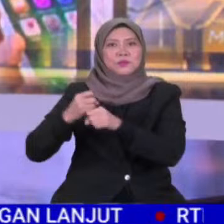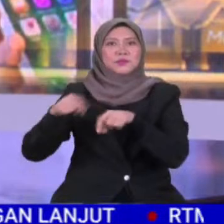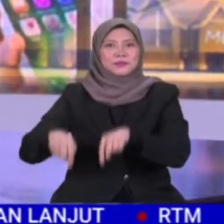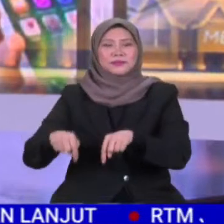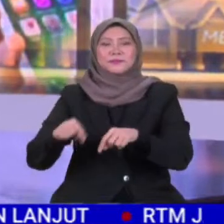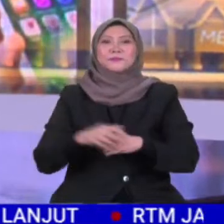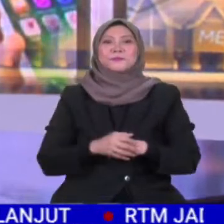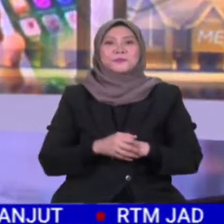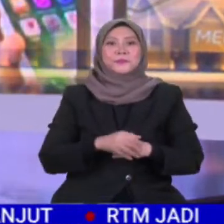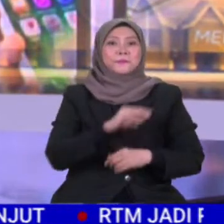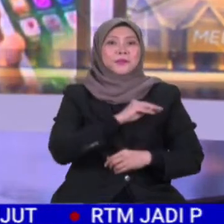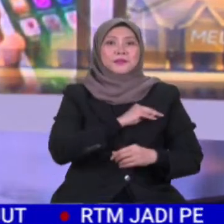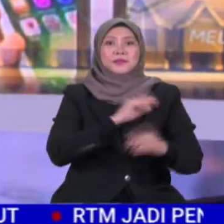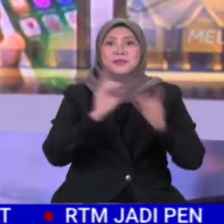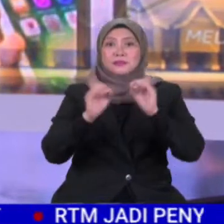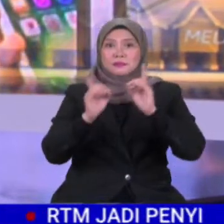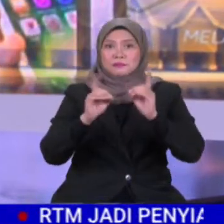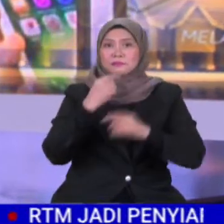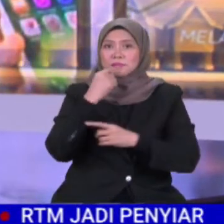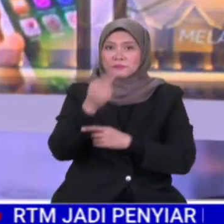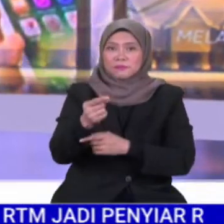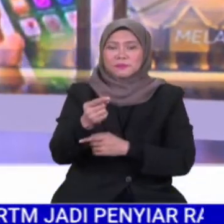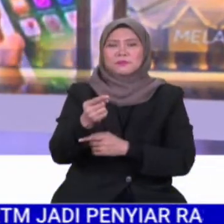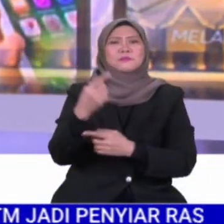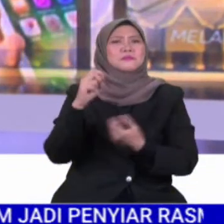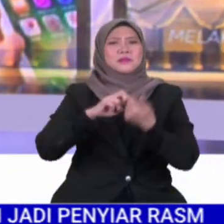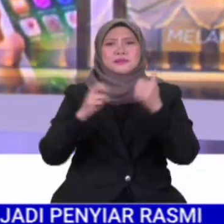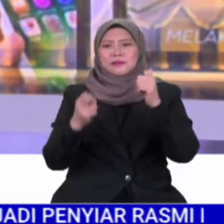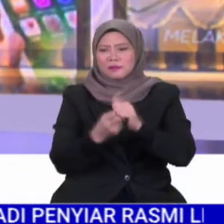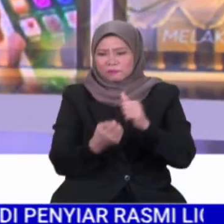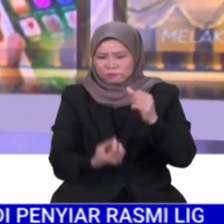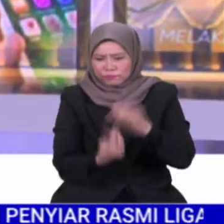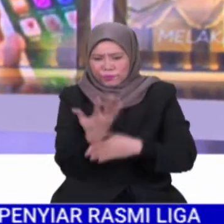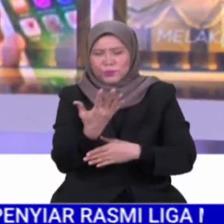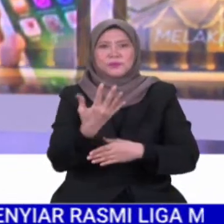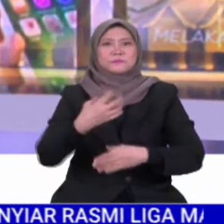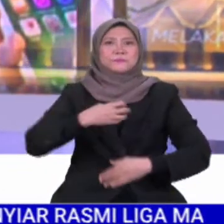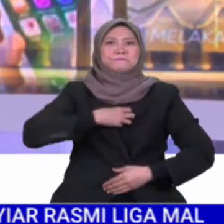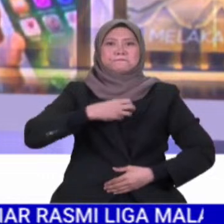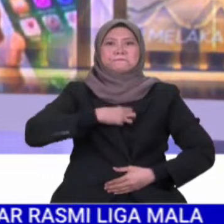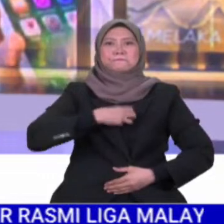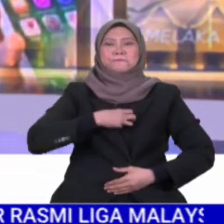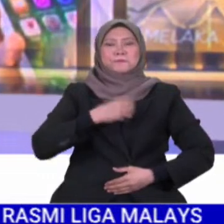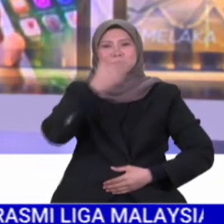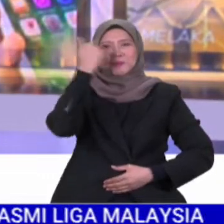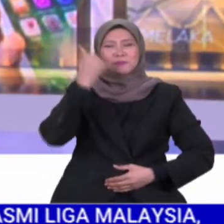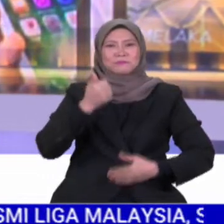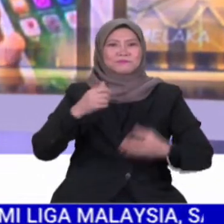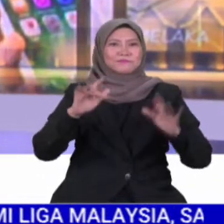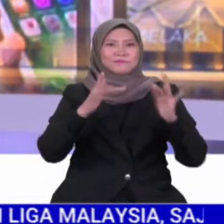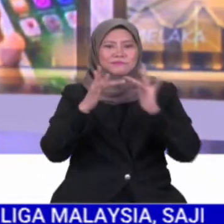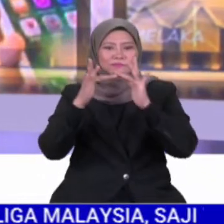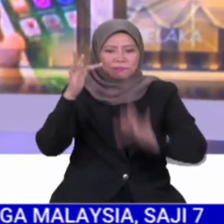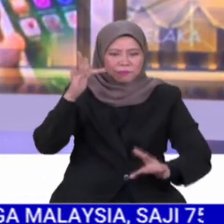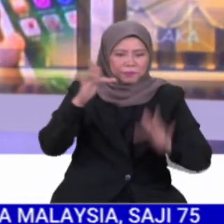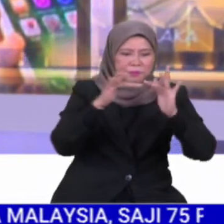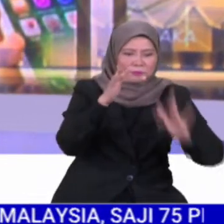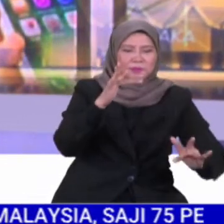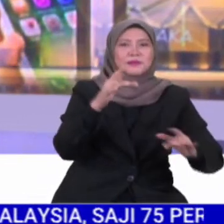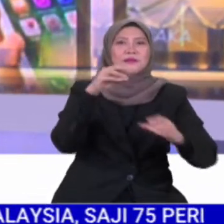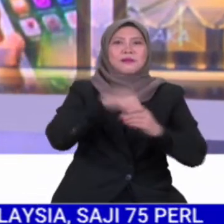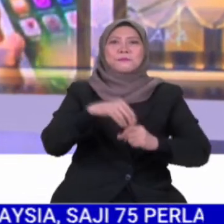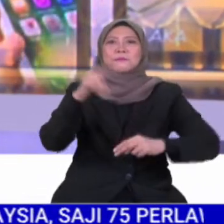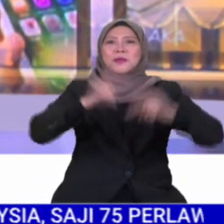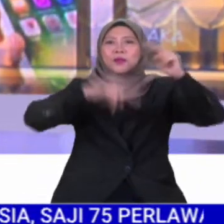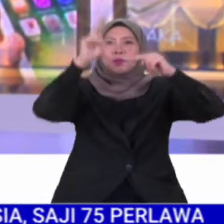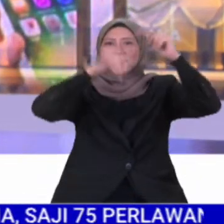dan Digital, Fahmi Fazil, ia antara masalah yang sering jadi rungutan orang ramai. Gangguan perkhidmatan jalur lebar sering berlaku di dalam